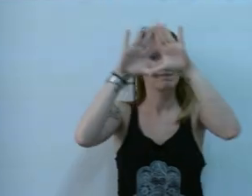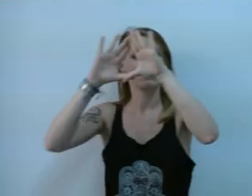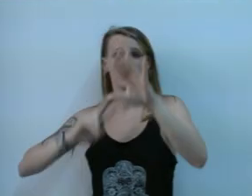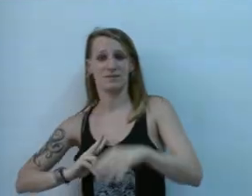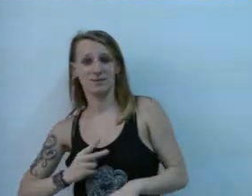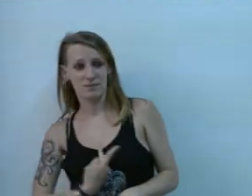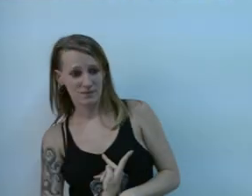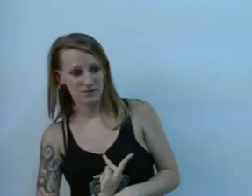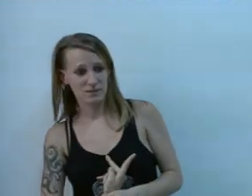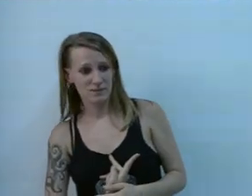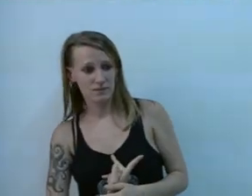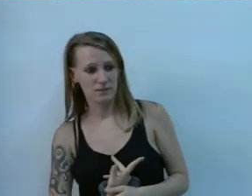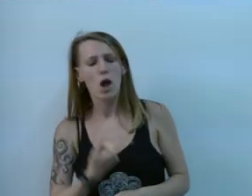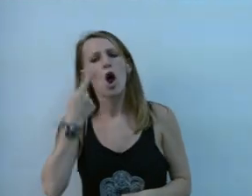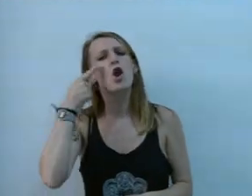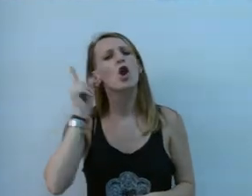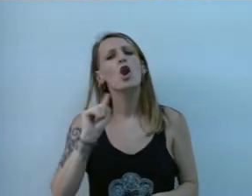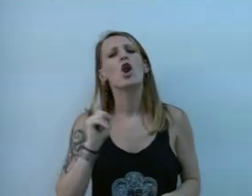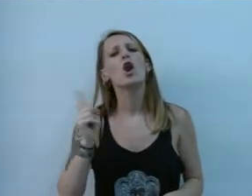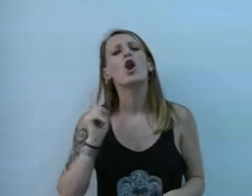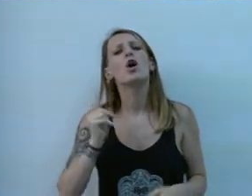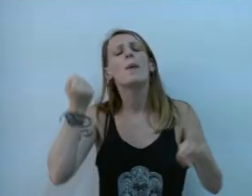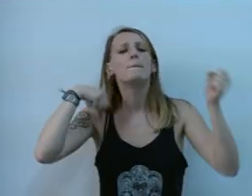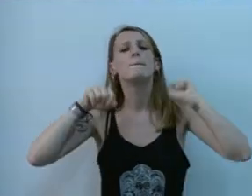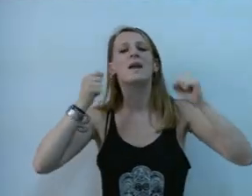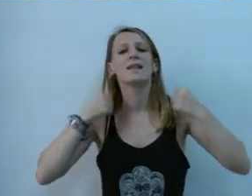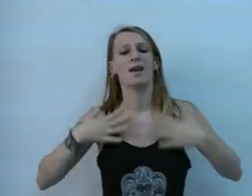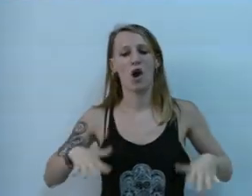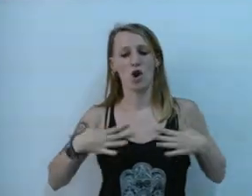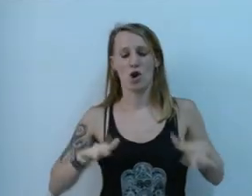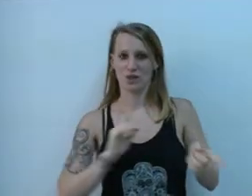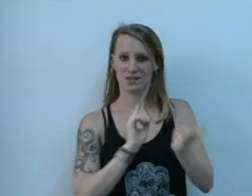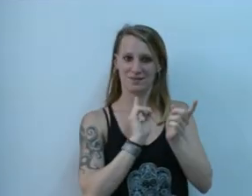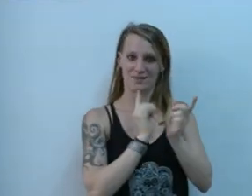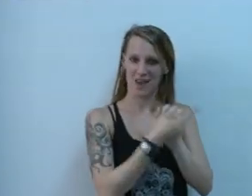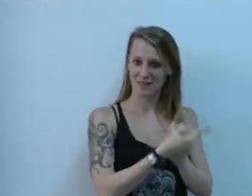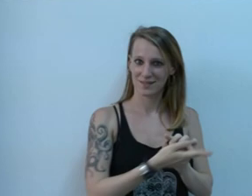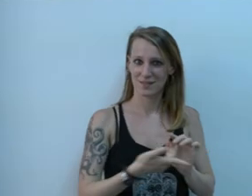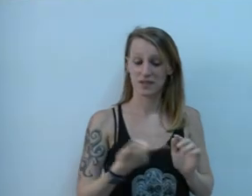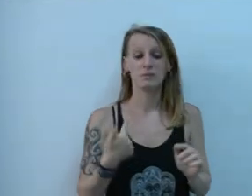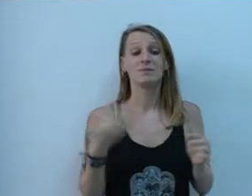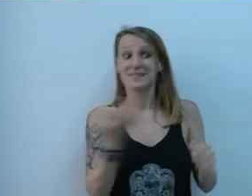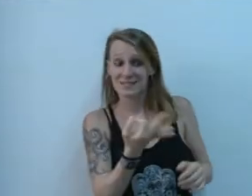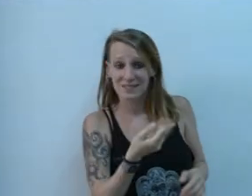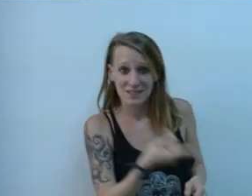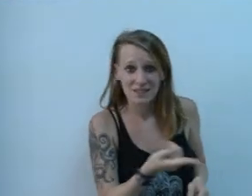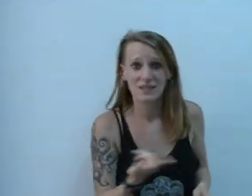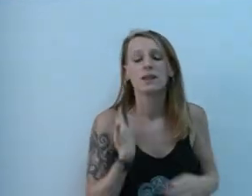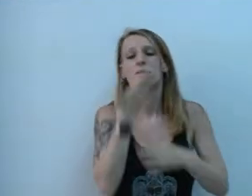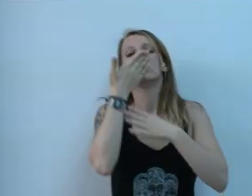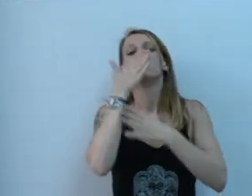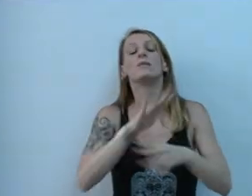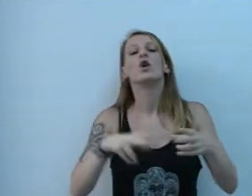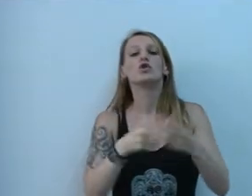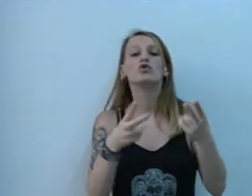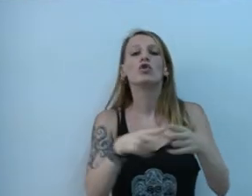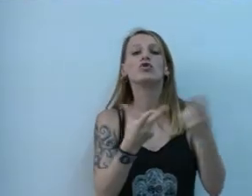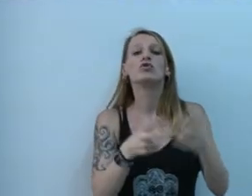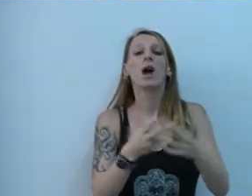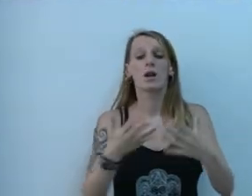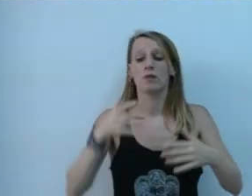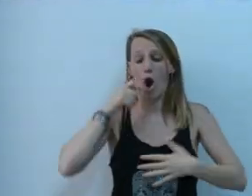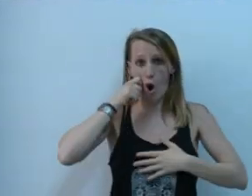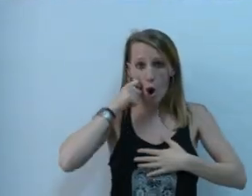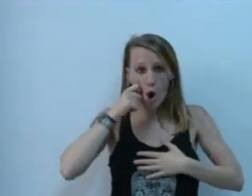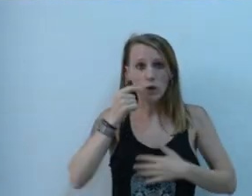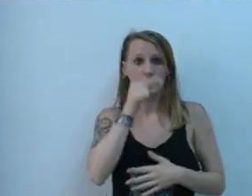més que els feminismes i els transfeminismes no estem coneixent la pràctica del crossdressing. El crossdressing és una presentació i una representació social del